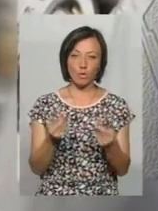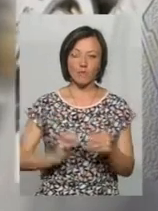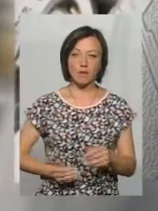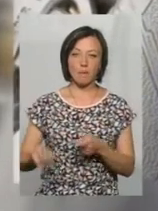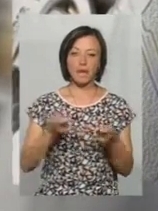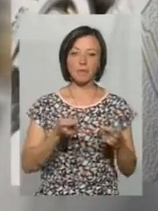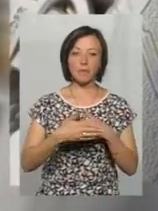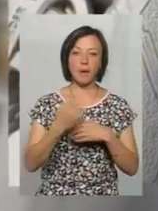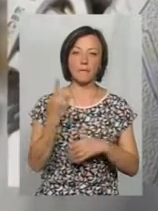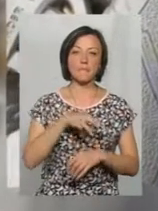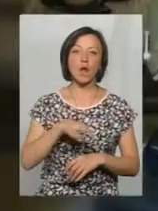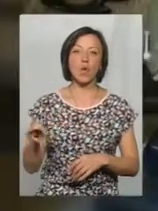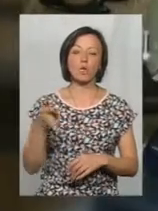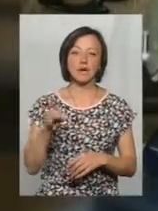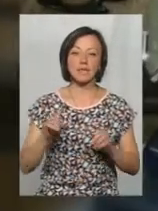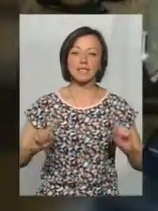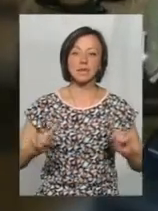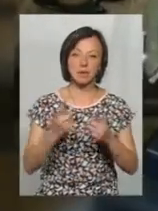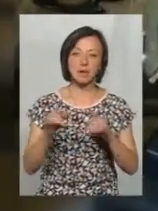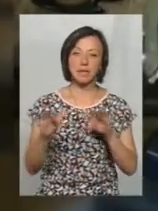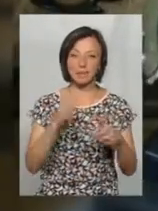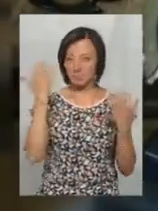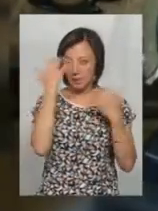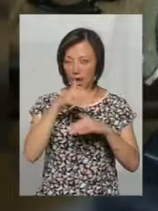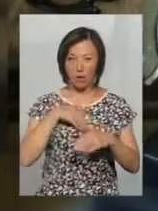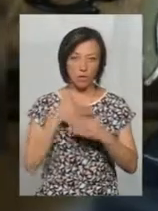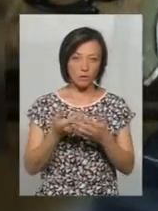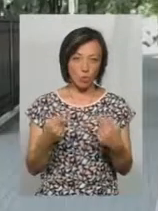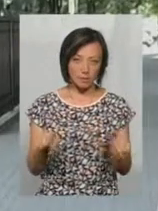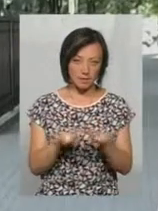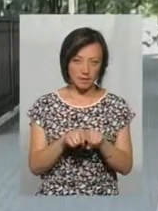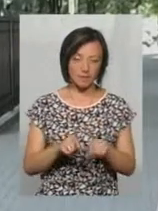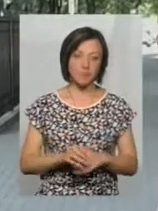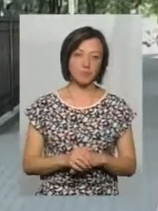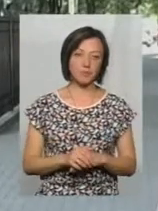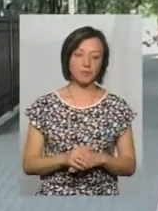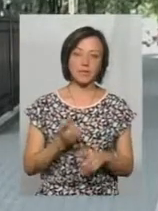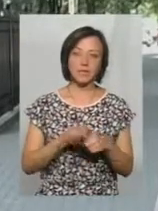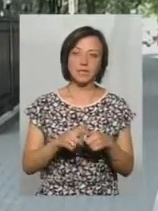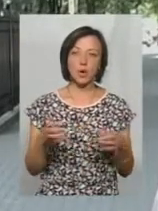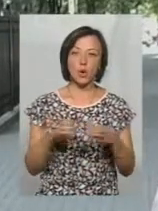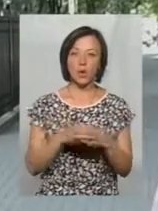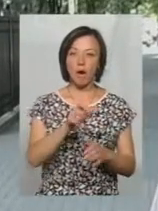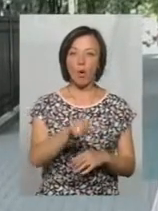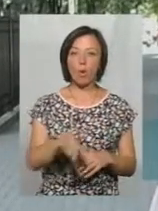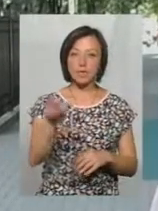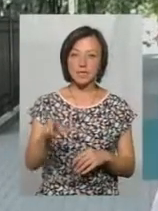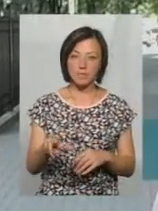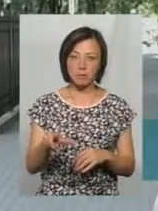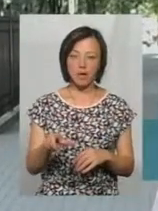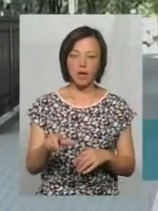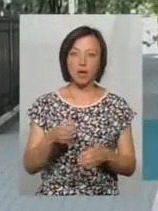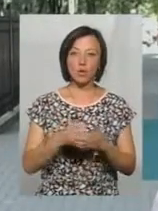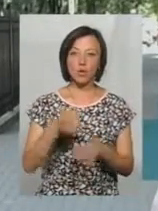на суму близько мільйона гривень. Затримані діяли під прикриттям громадської організації. Ця група осіб досудовим